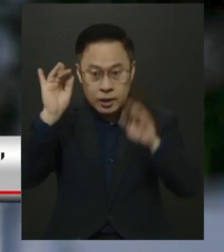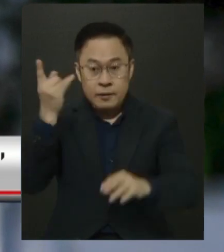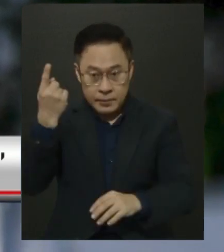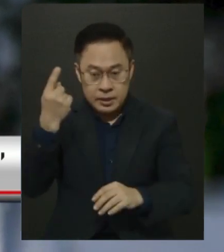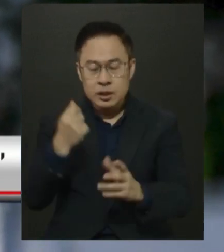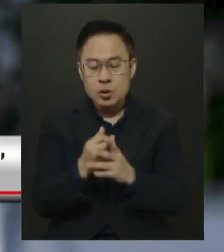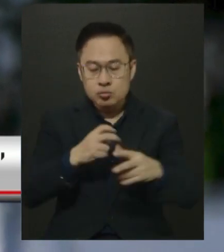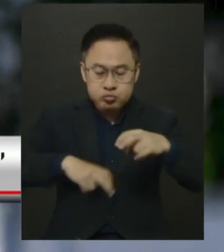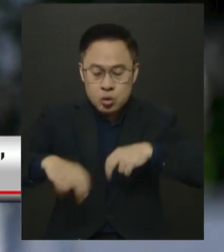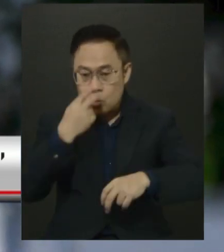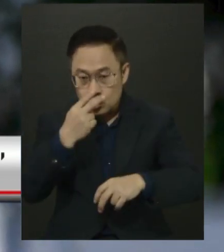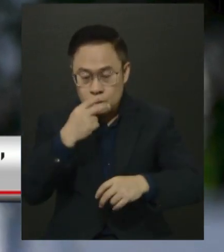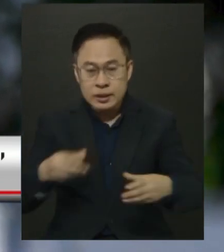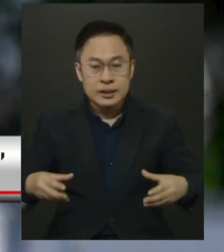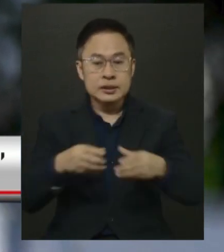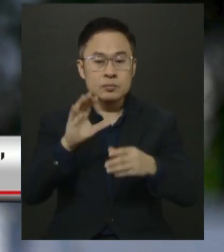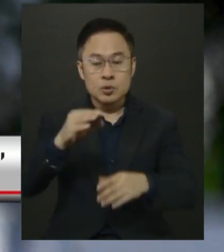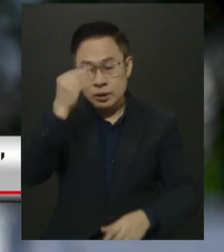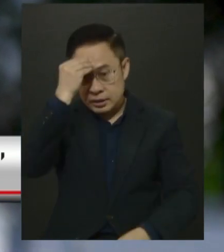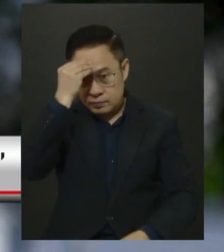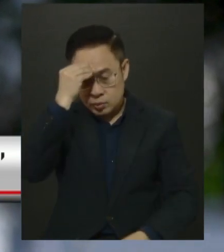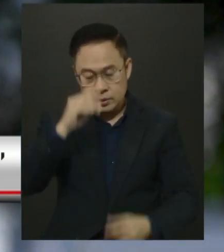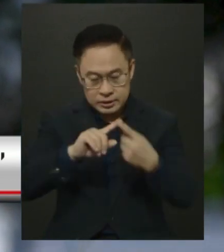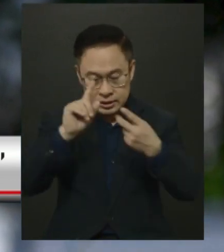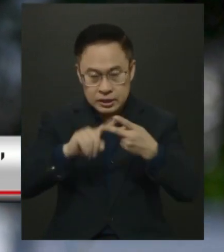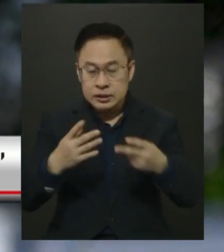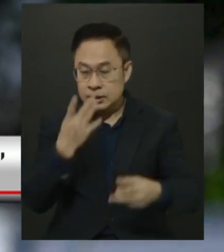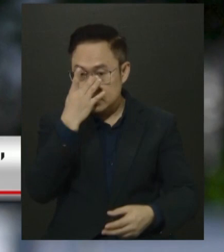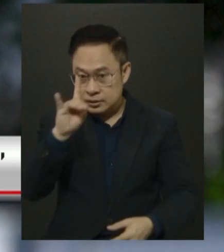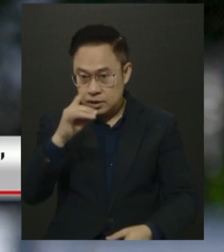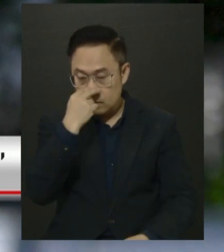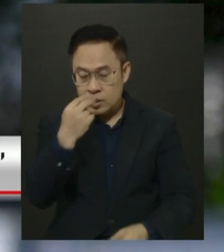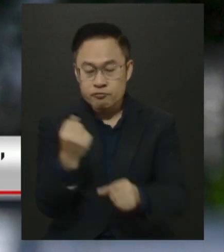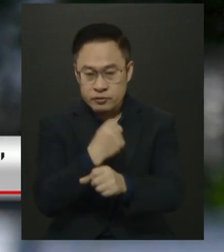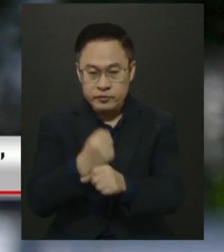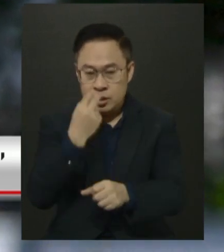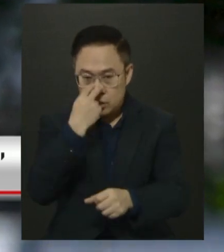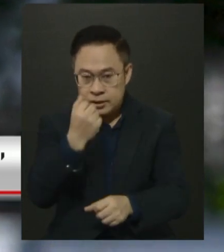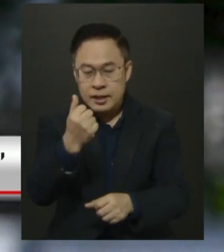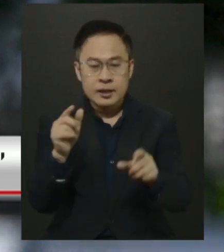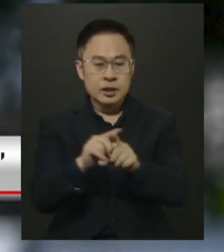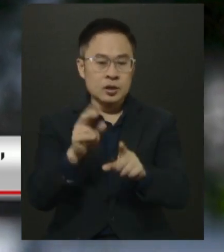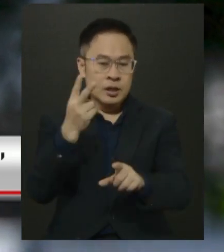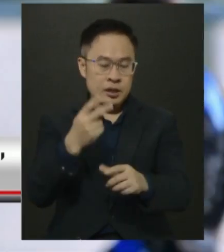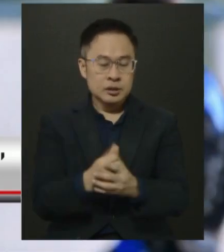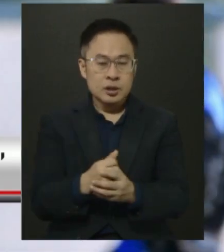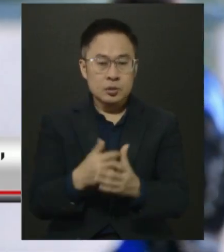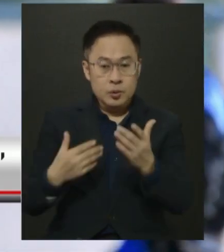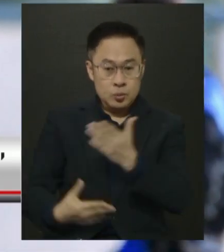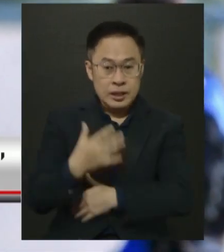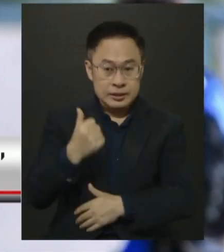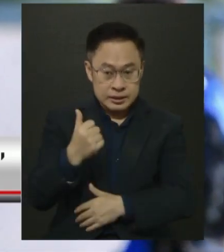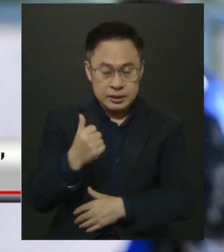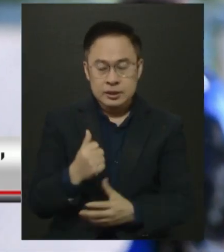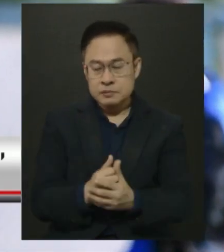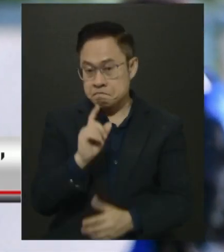โชว์ฝีเท้านะคะกับทั้งที่กัมบะโอซาก้าที่ญี่ปุ่นแล้วก็ได้ไปฝึกซ้อมที่เลสเตอร์ซิตี้ด้วยก็หวังว่าทั้งหมดนี้จะเป็นโอกาสอัน